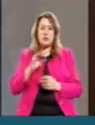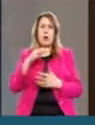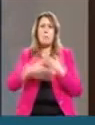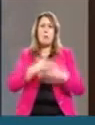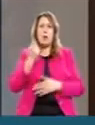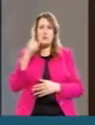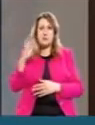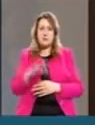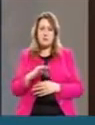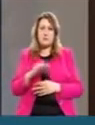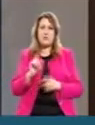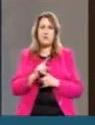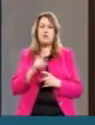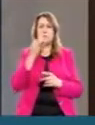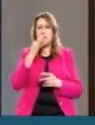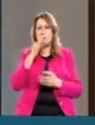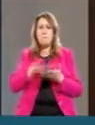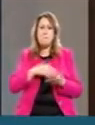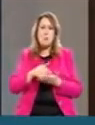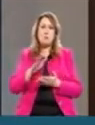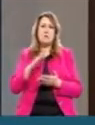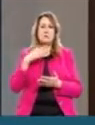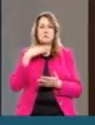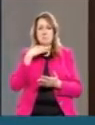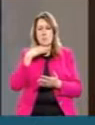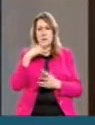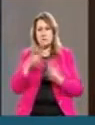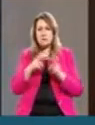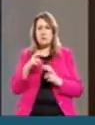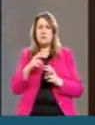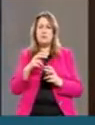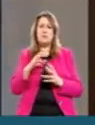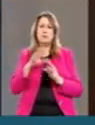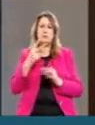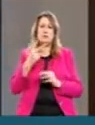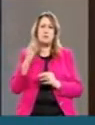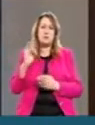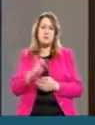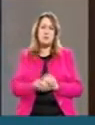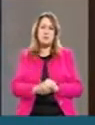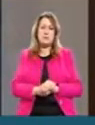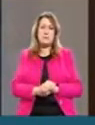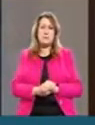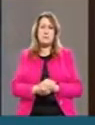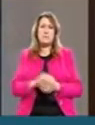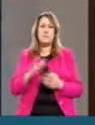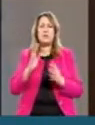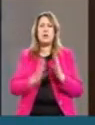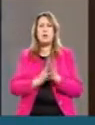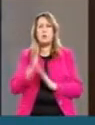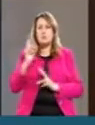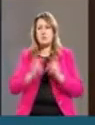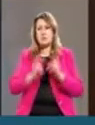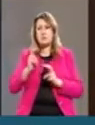11%, а также сливочное масло на 58% и производство мяса на 23%. Значительный рост